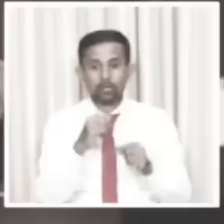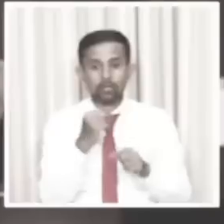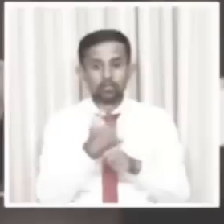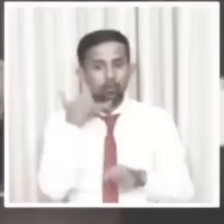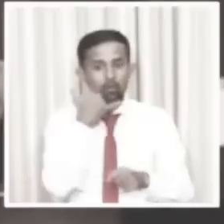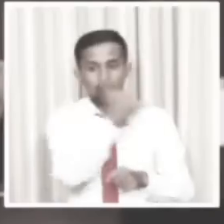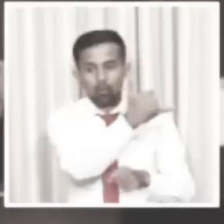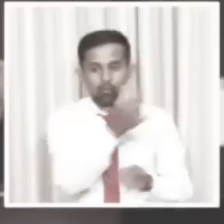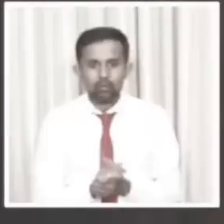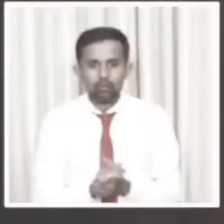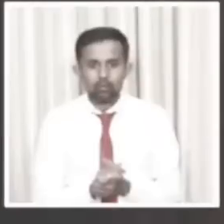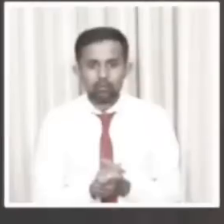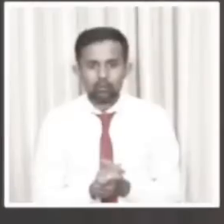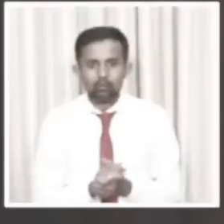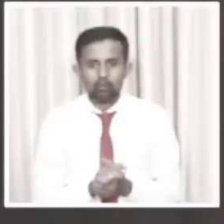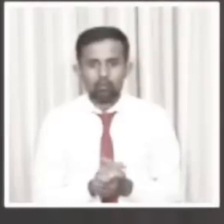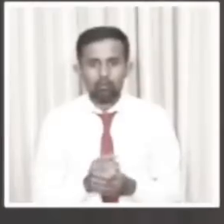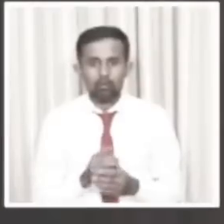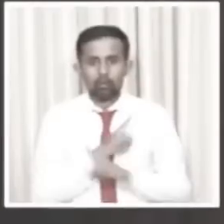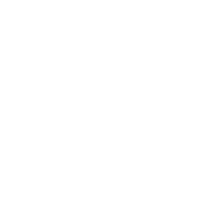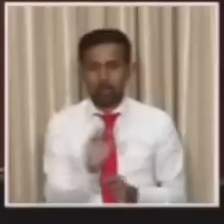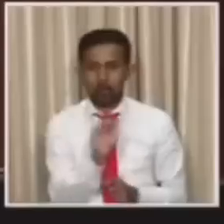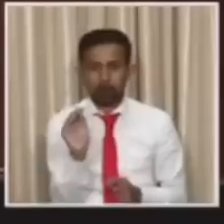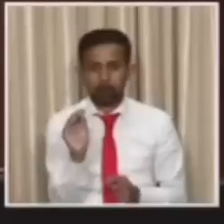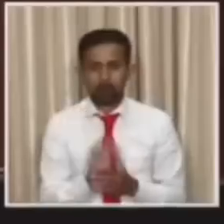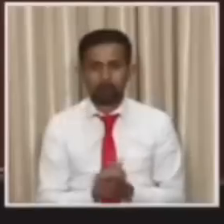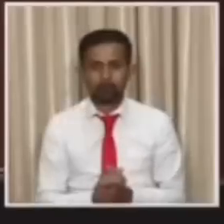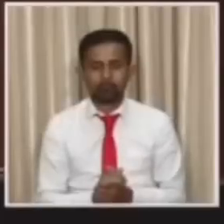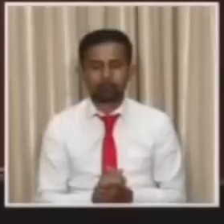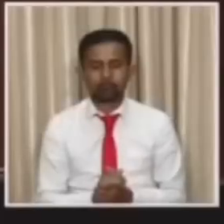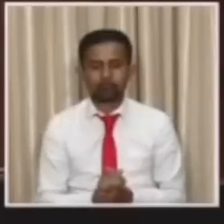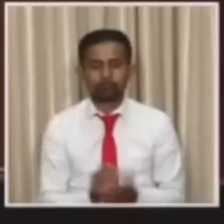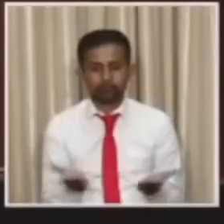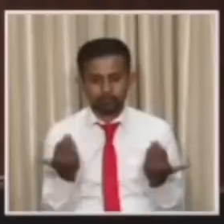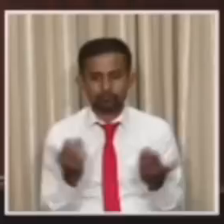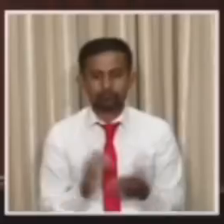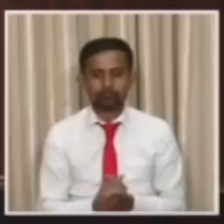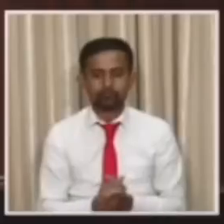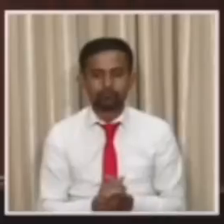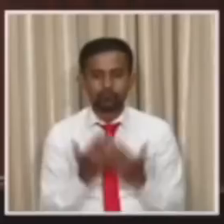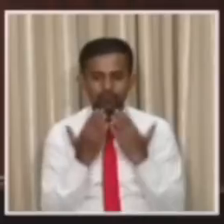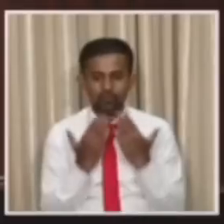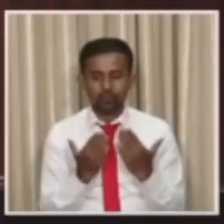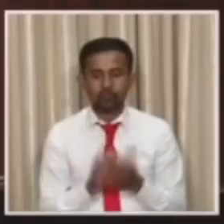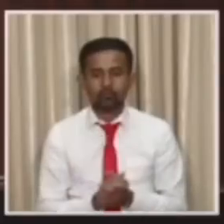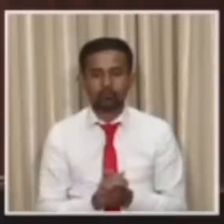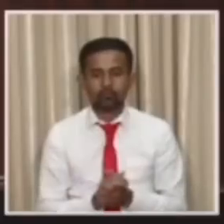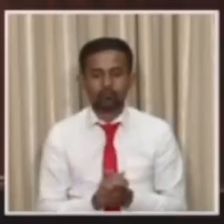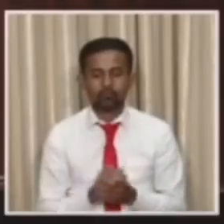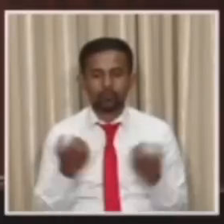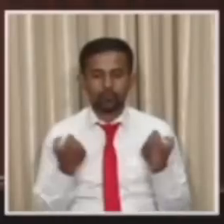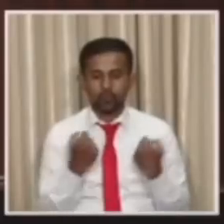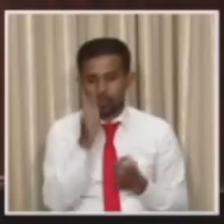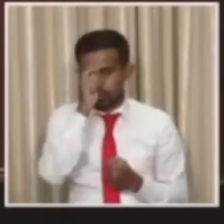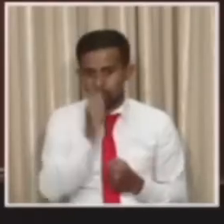dunnama ewa chandikan neweida tani kara ATT balalata me katha karanna rasmana thank you honorable chair before I speak on